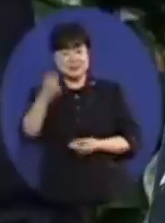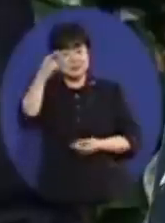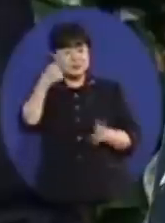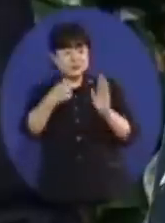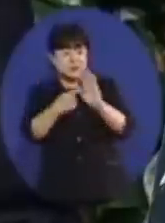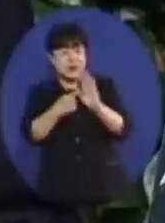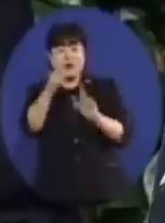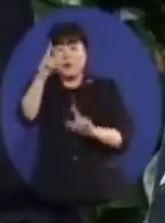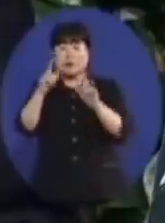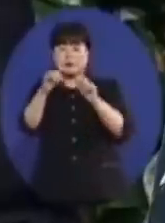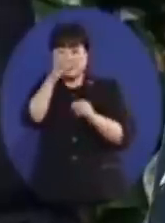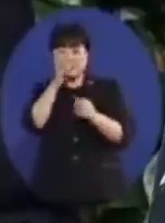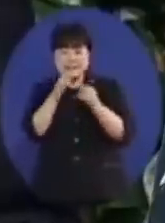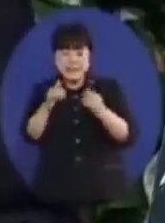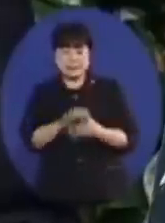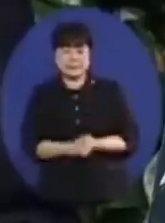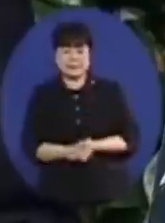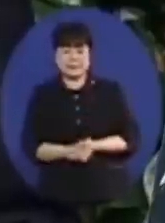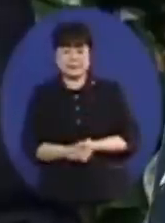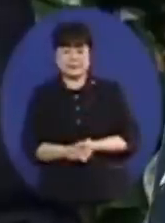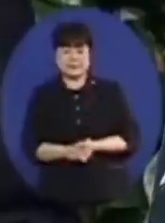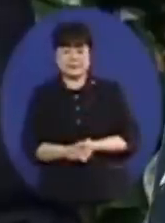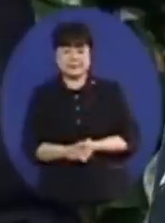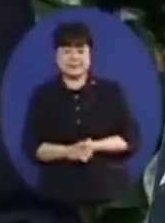자화상을 가진 사람은